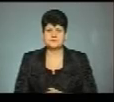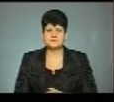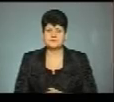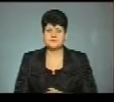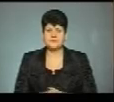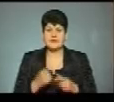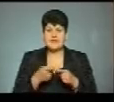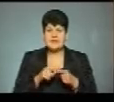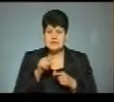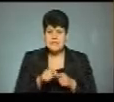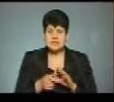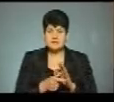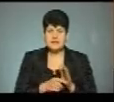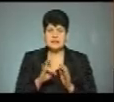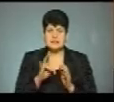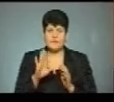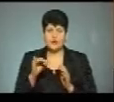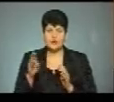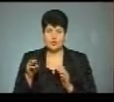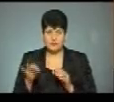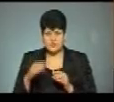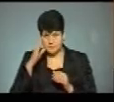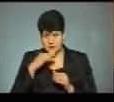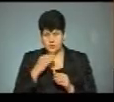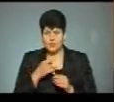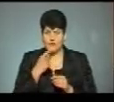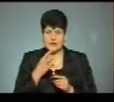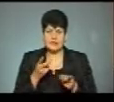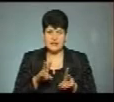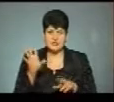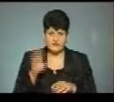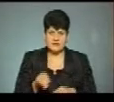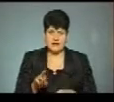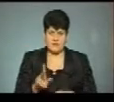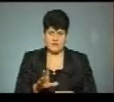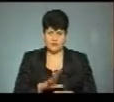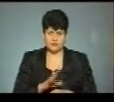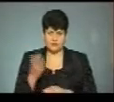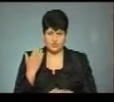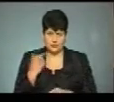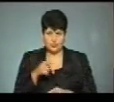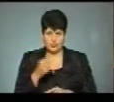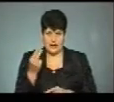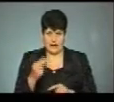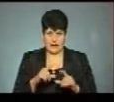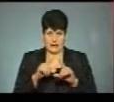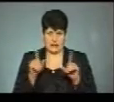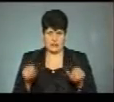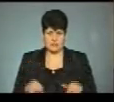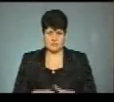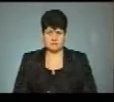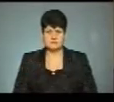А це кімната Назарія Войтовича. Батько каже, лишив все, як було. Тут його картини.